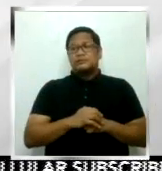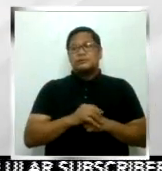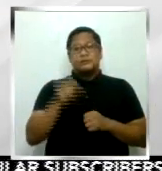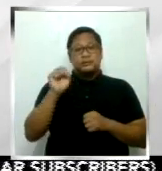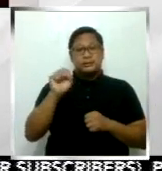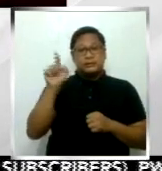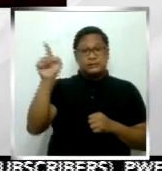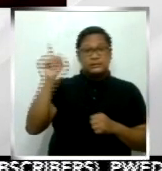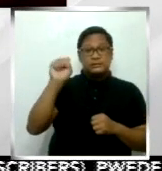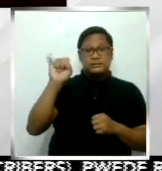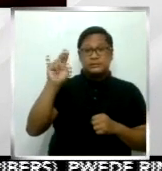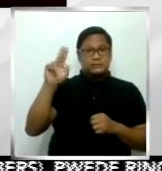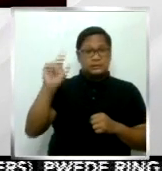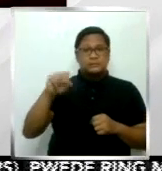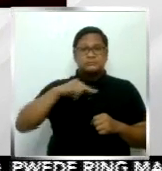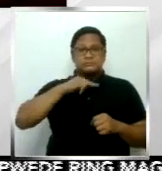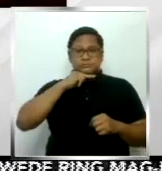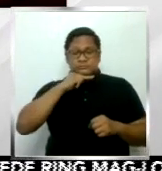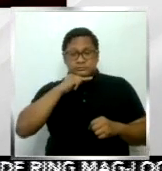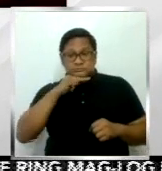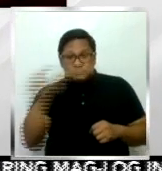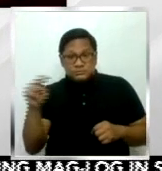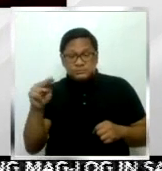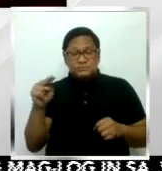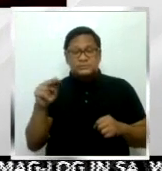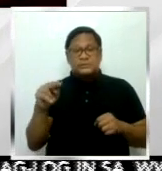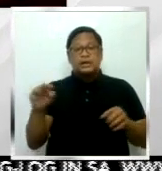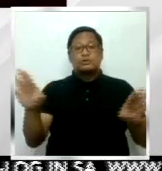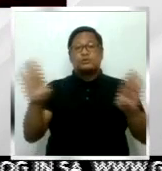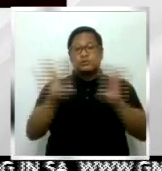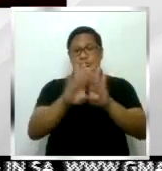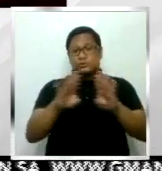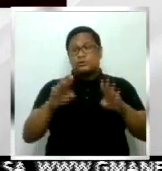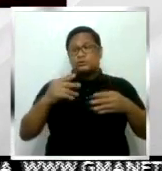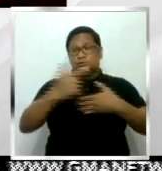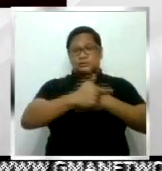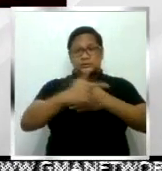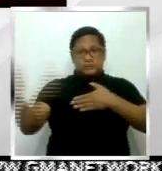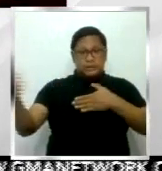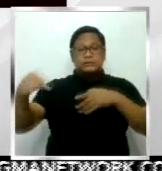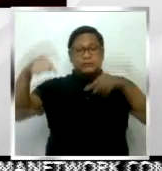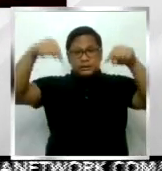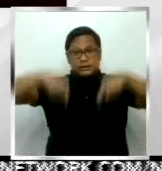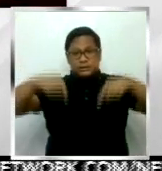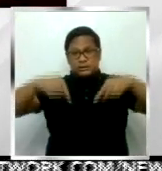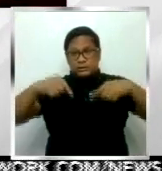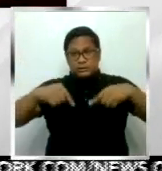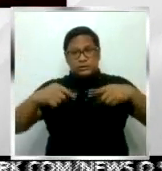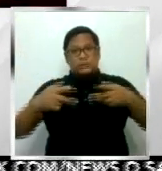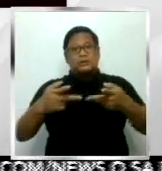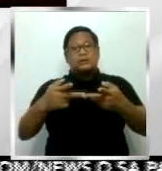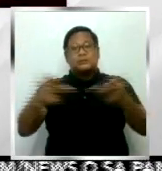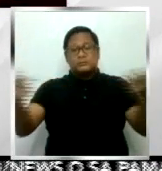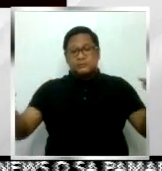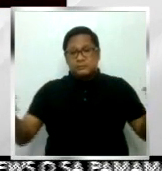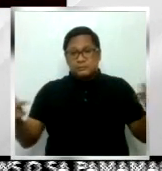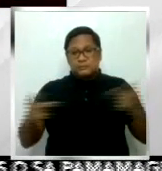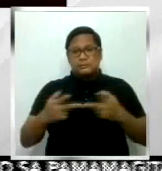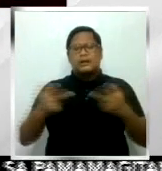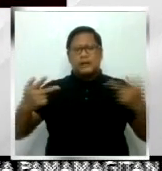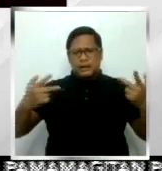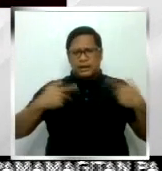nila sinara ang gate ng pamilya sa viral post. Ang lugar daw ay isang binarikadahang parking area ng motor pool and